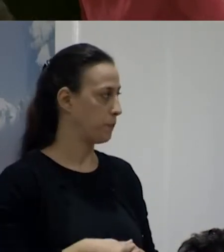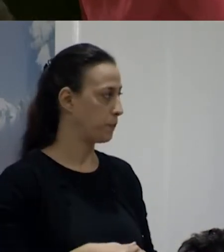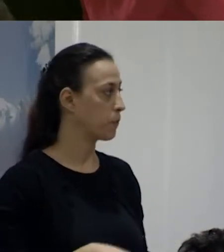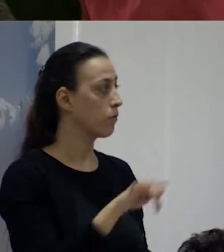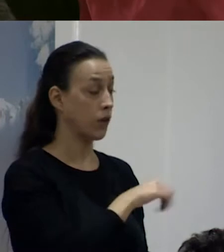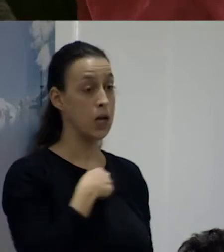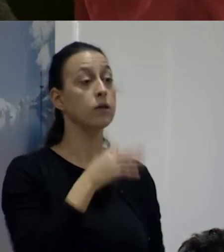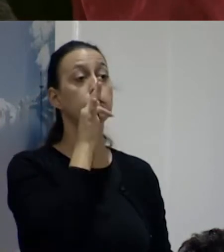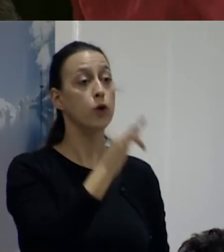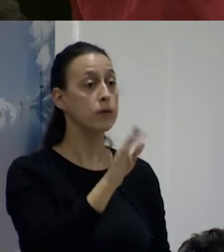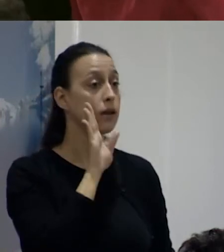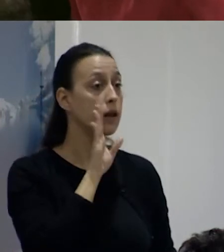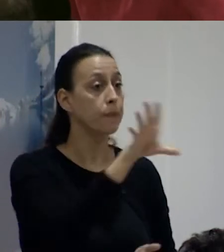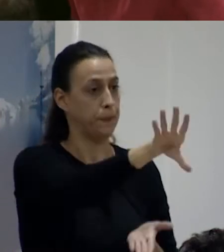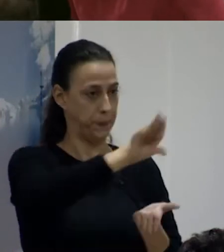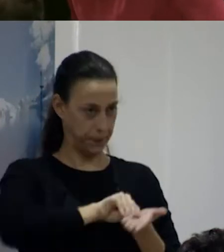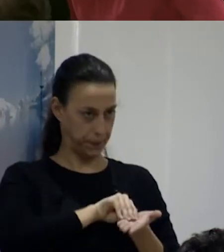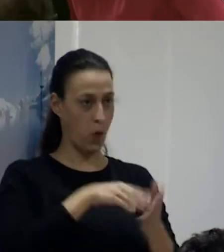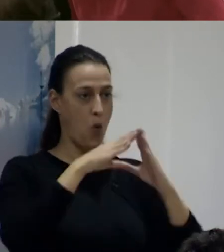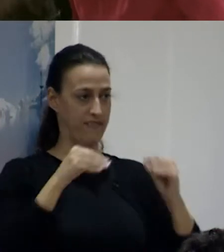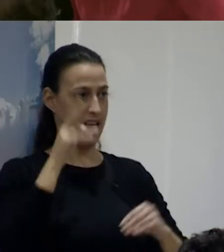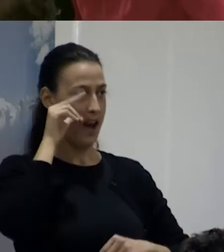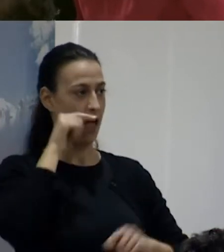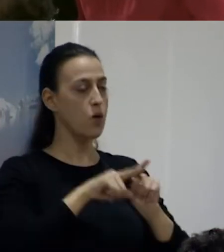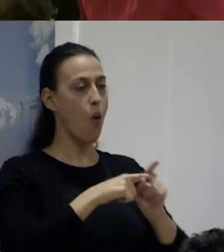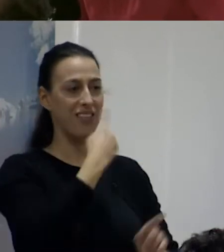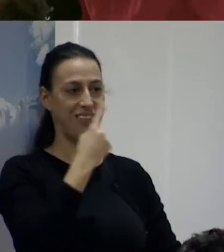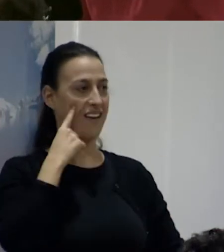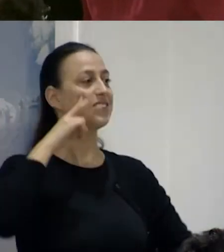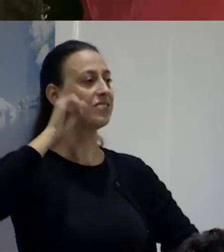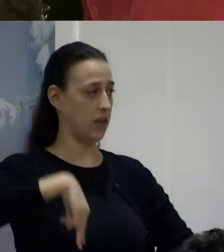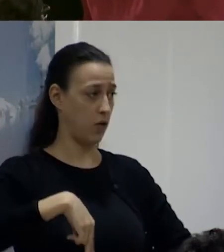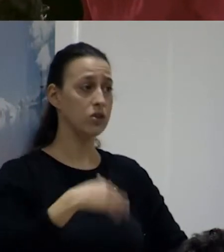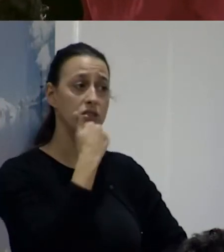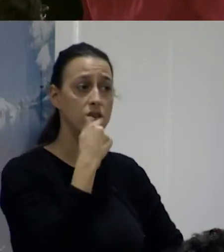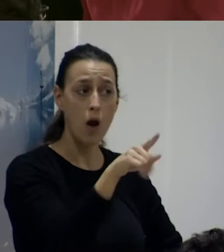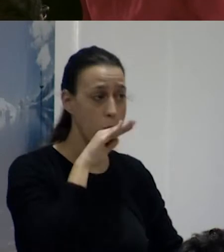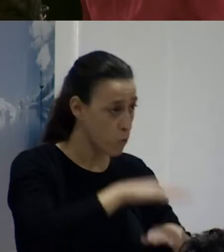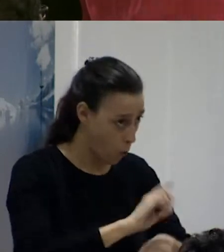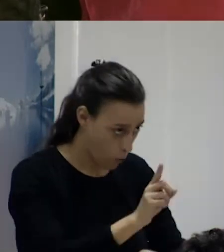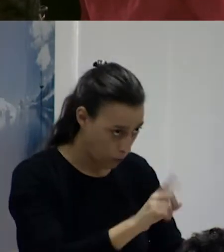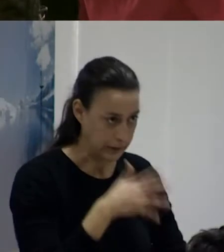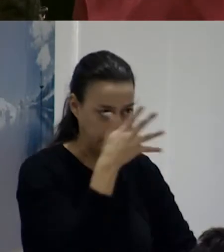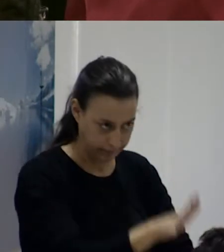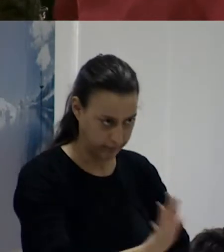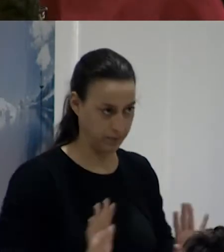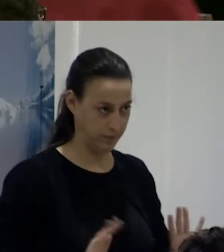vostra promesa. La Universitat d'Alacant n'és testimoni i en serà jutge si falteu al compromís. Seieu.